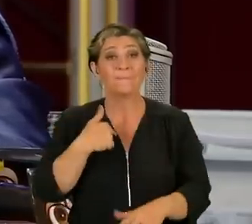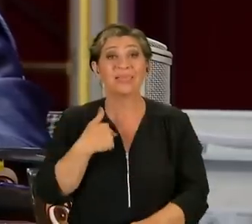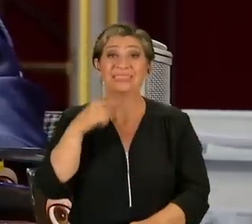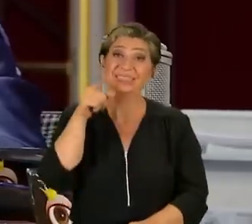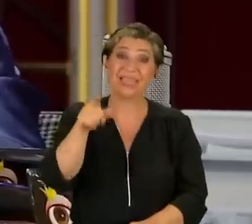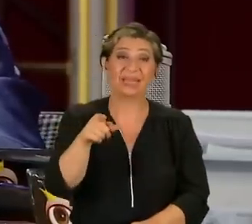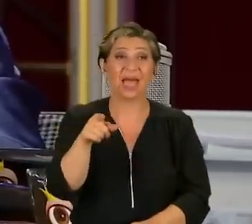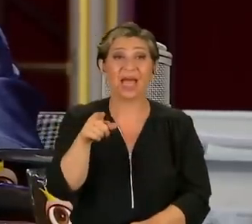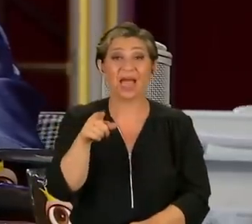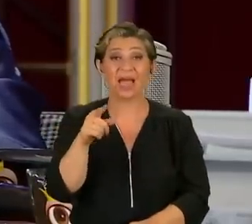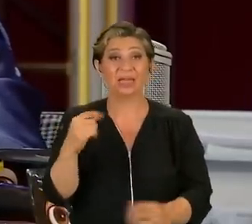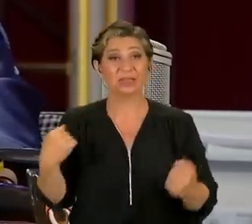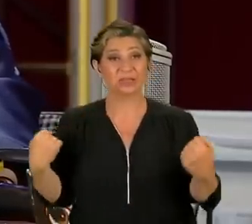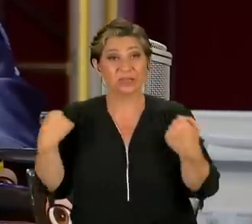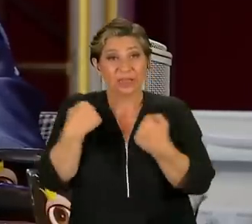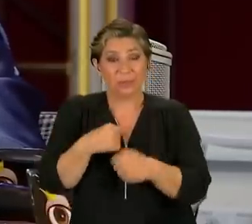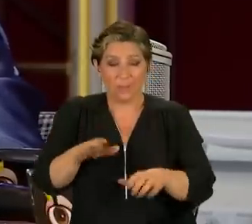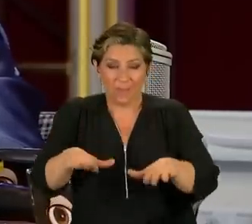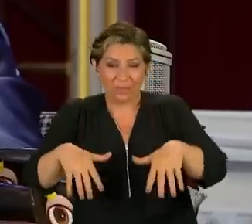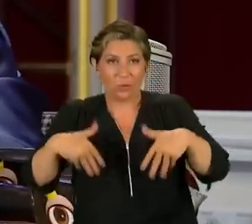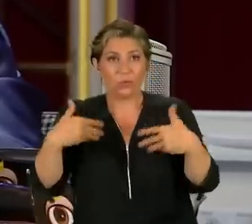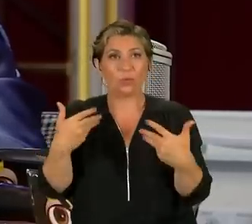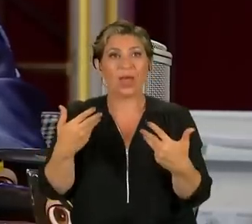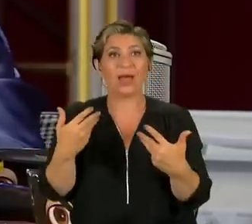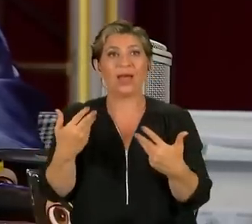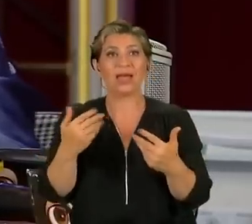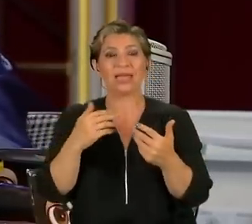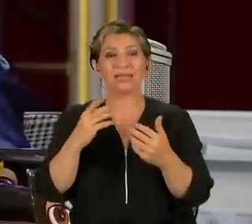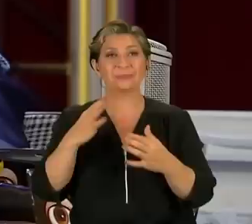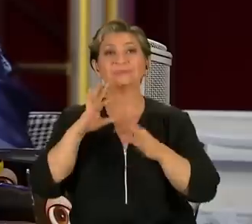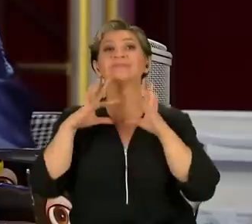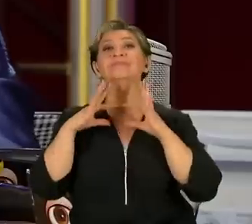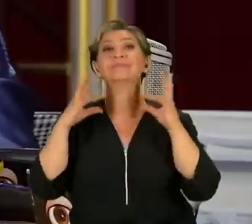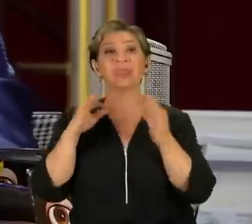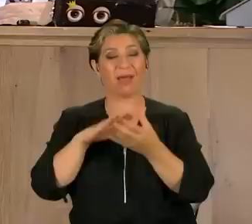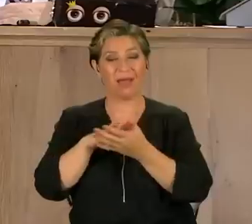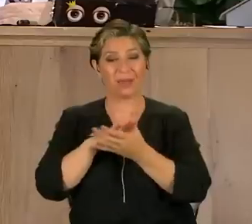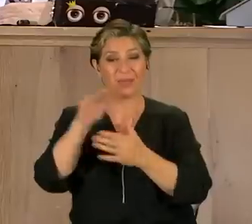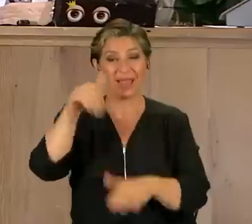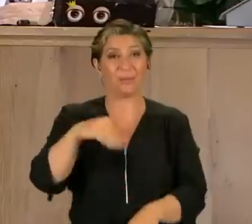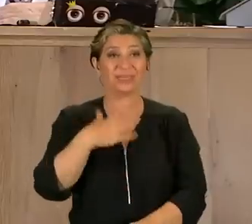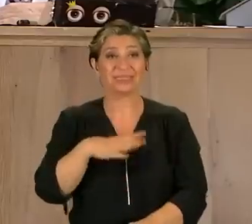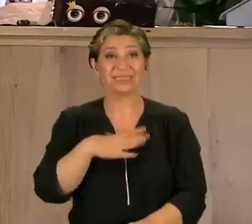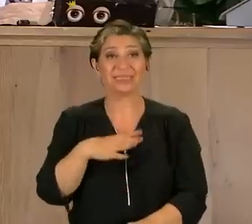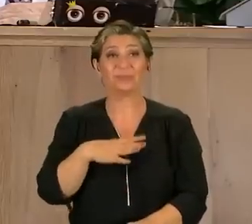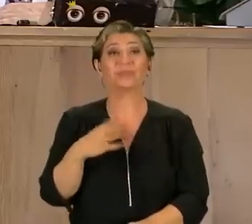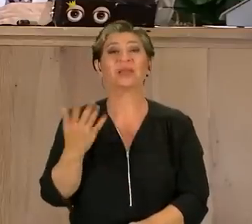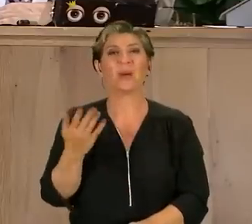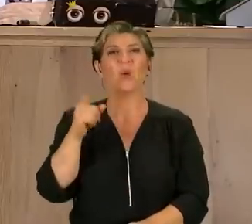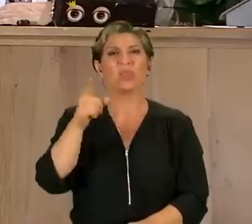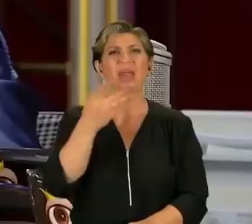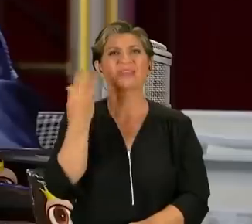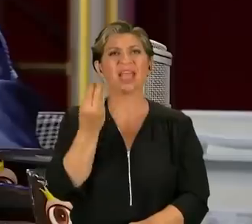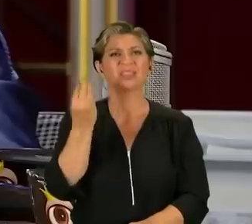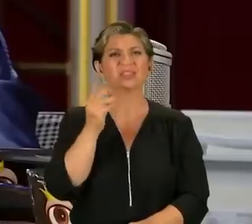sana böyle ceketimle, pantolonumla, böyle smokin ayakkabılarımla gelmek istedim. Dedim ki şimdi